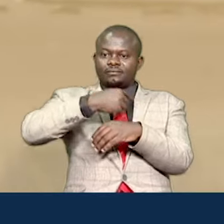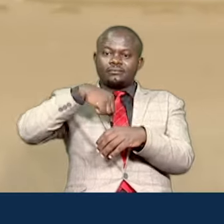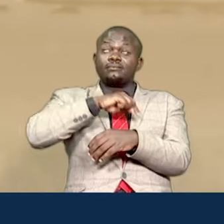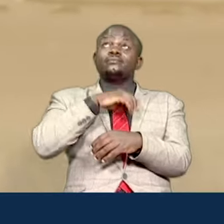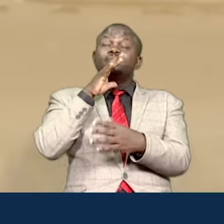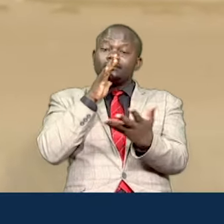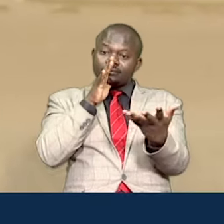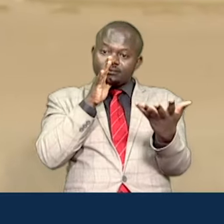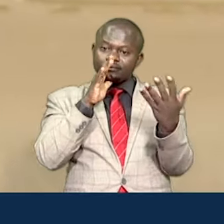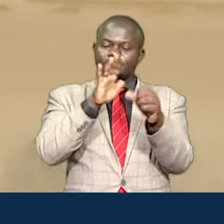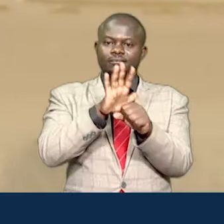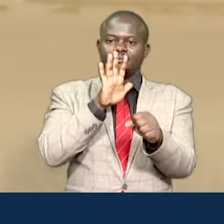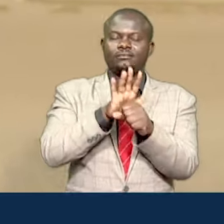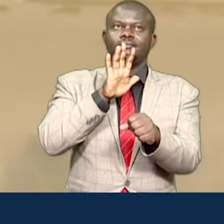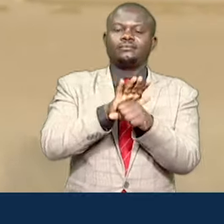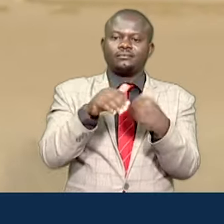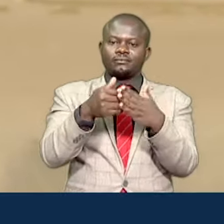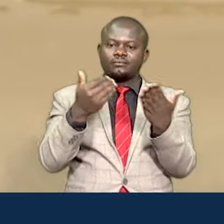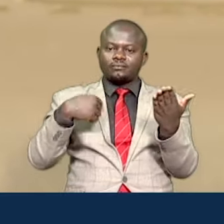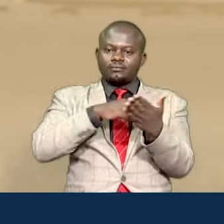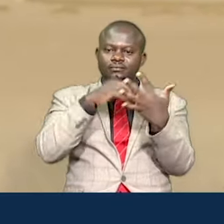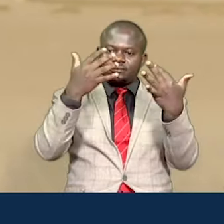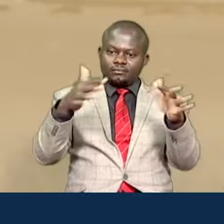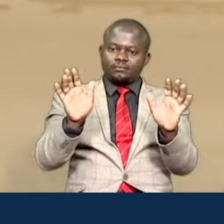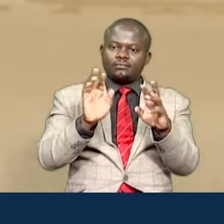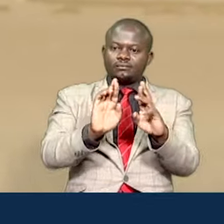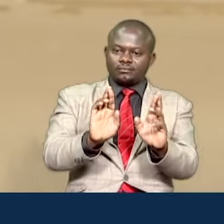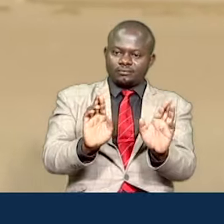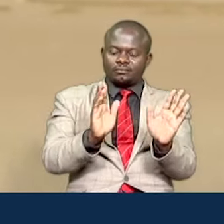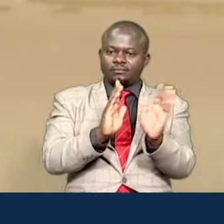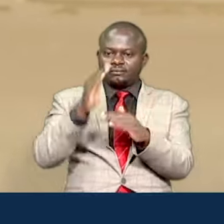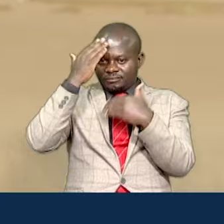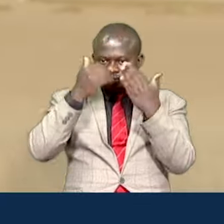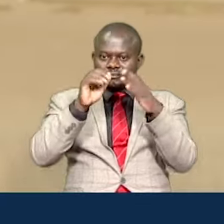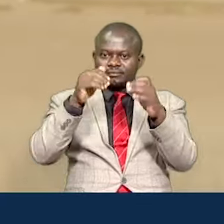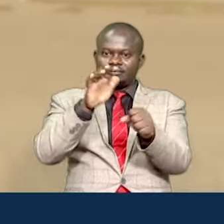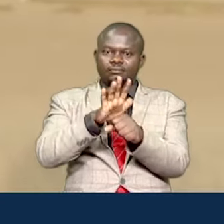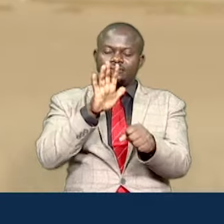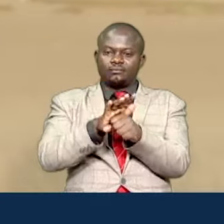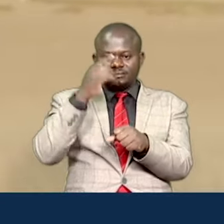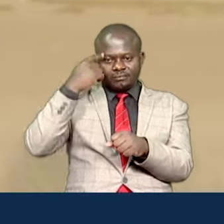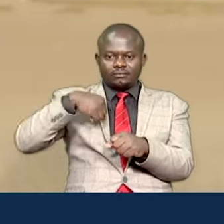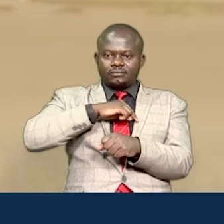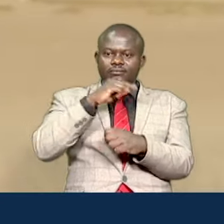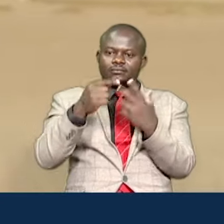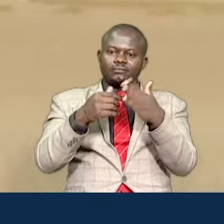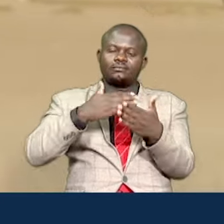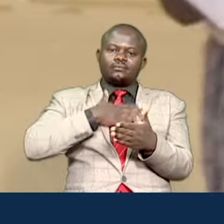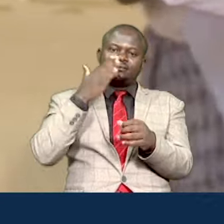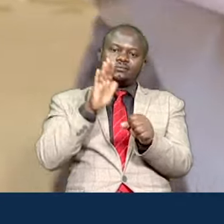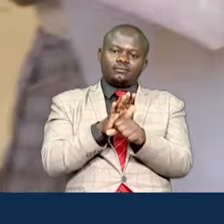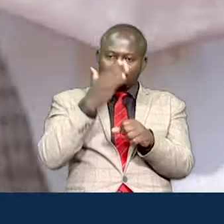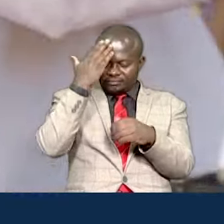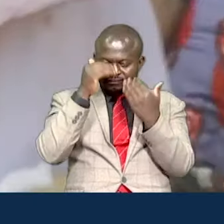twawutegereje kenshi, tukaba tumaze igihe tuwiteguye, kuko cyane cyane nko kuri jyewe ni ibintu bishimishije cyane,